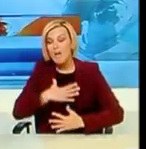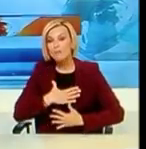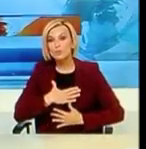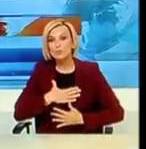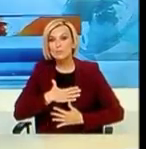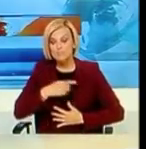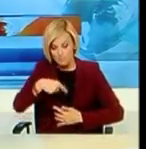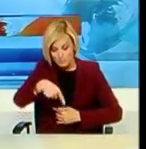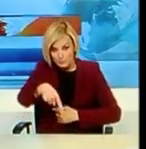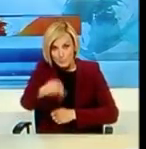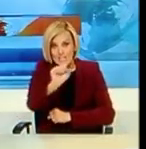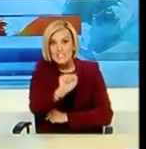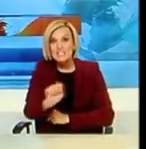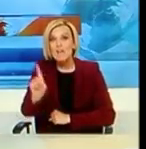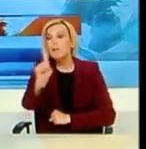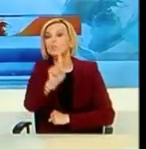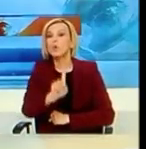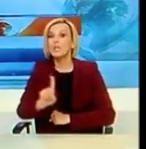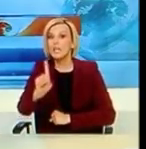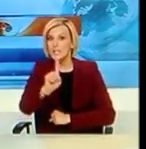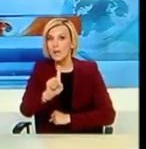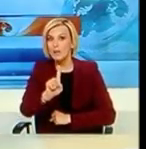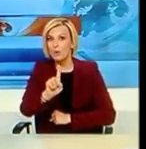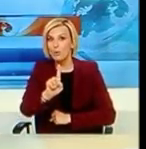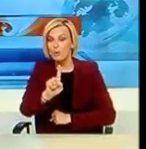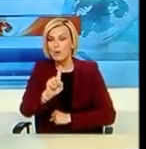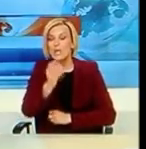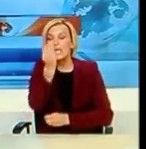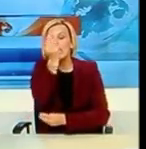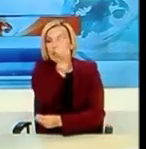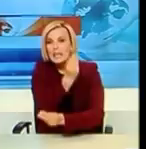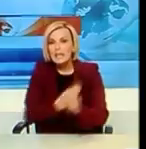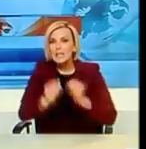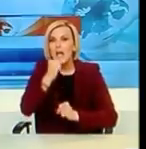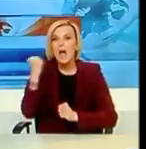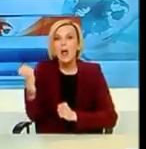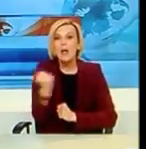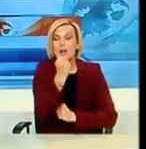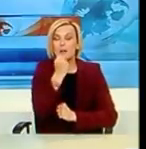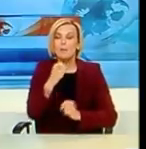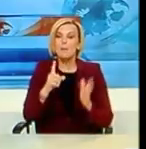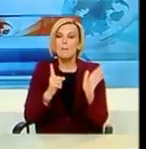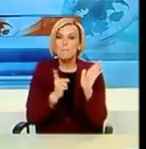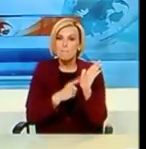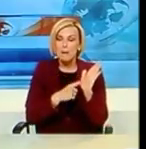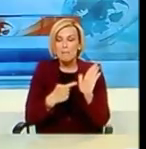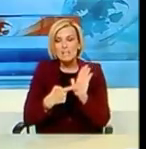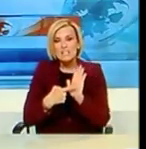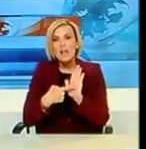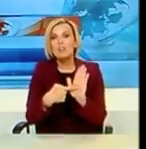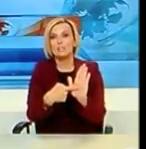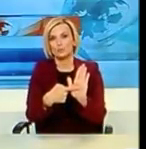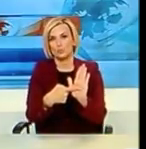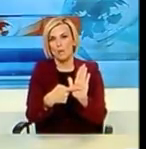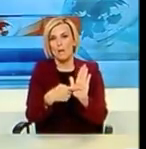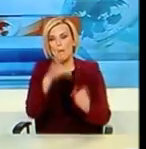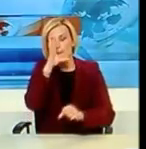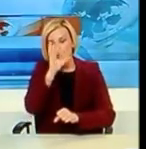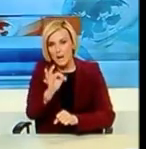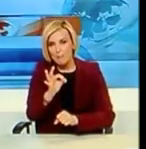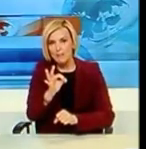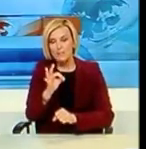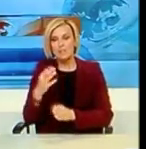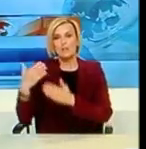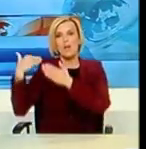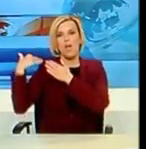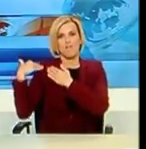Σαββατοκύριακο είναι μια ευκαιρία να δείξουμε την κοινωνική μας ευθύνη. Αφού δεν θα έχουμε καμία επαγγελματική υποχρέωση, δεν κυκλοφορούμε. Μένουμε στο